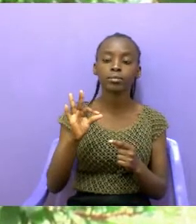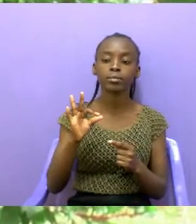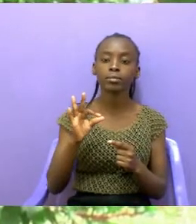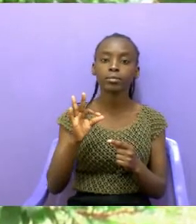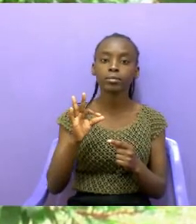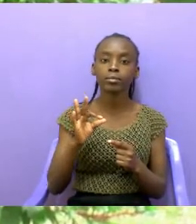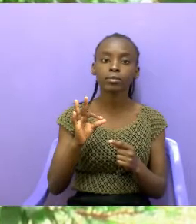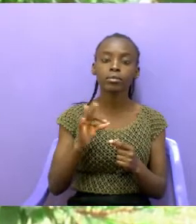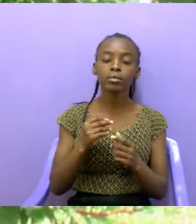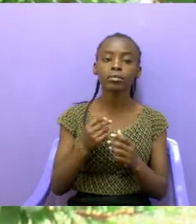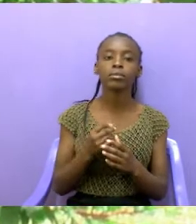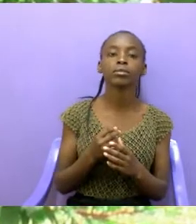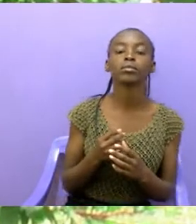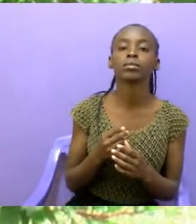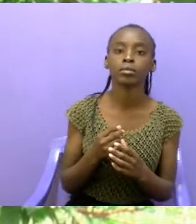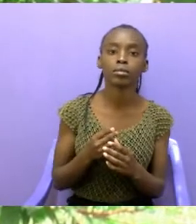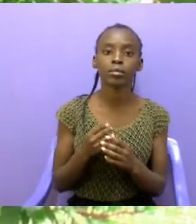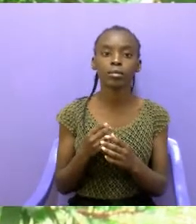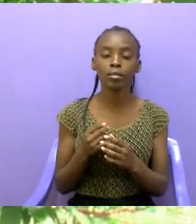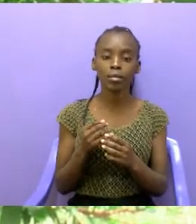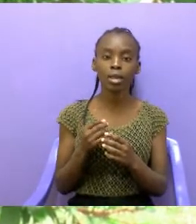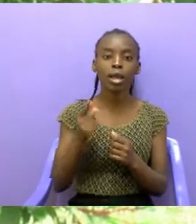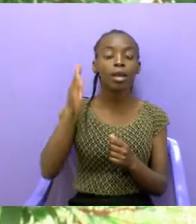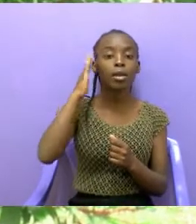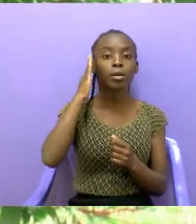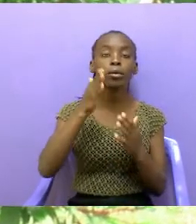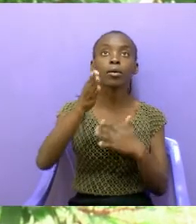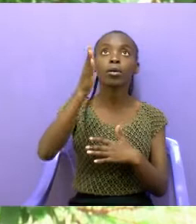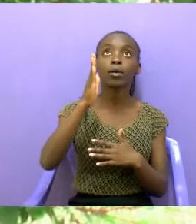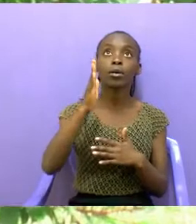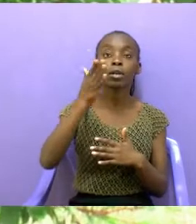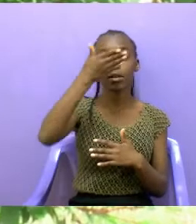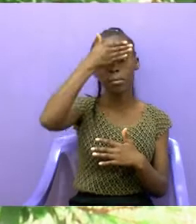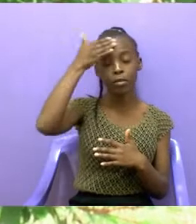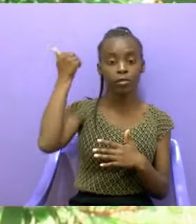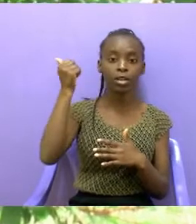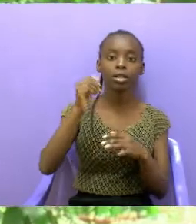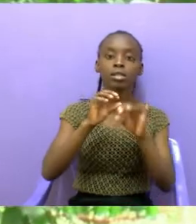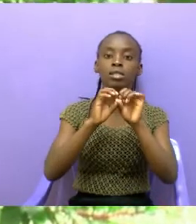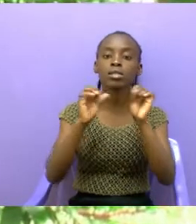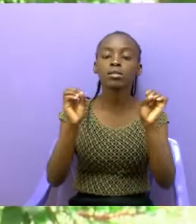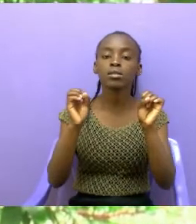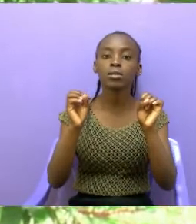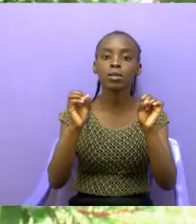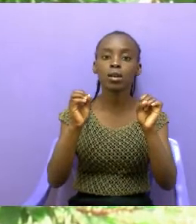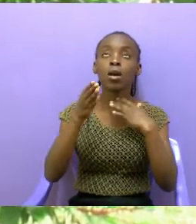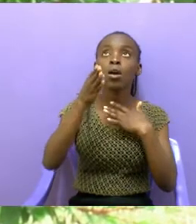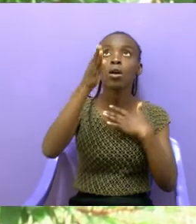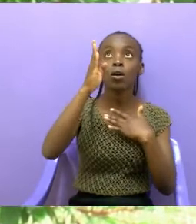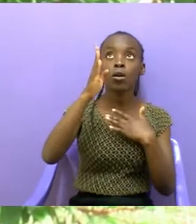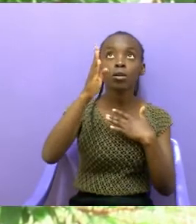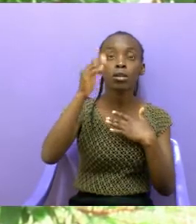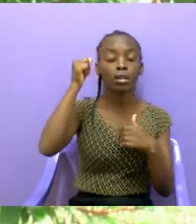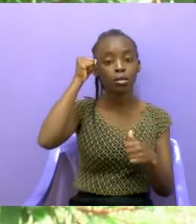Haleluya. Mtu wa Mungu, jambo la tatu, jua kwamba Mungu hajakusahau. Mungu hajakusahau.